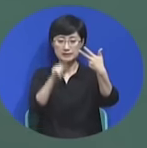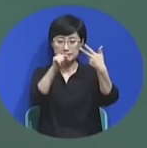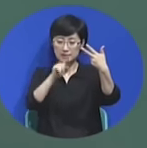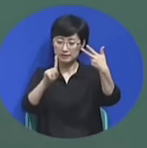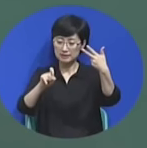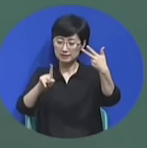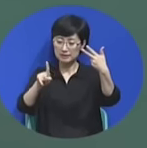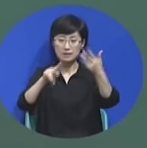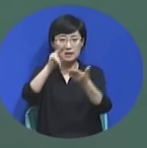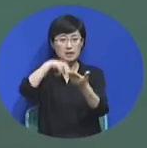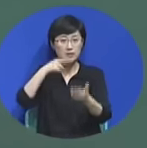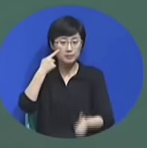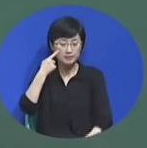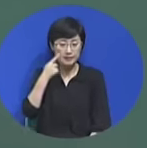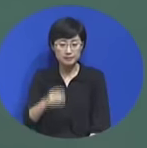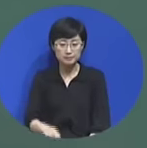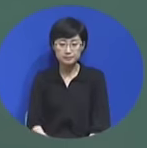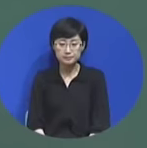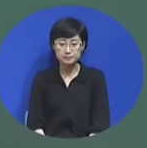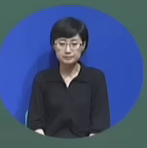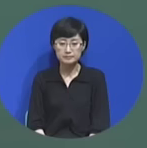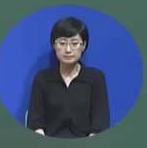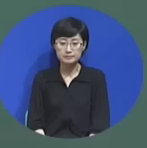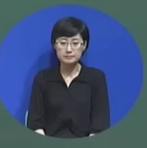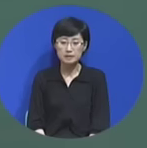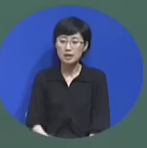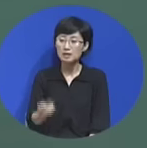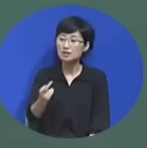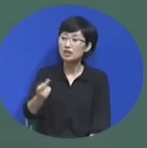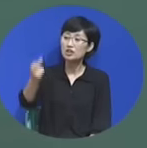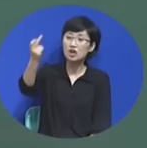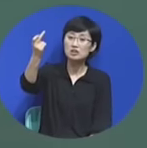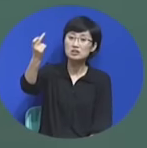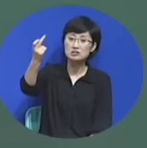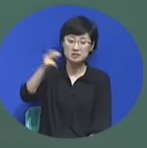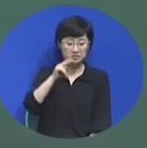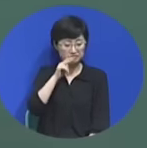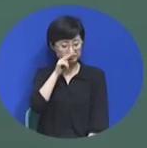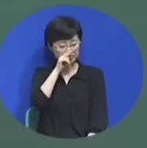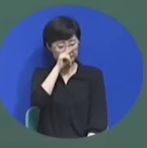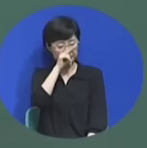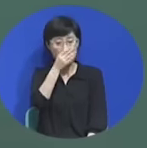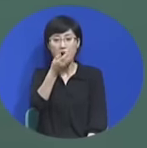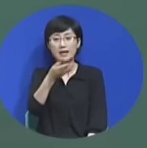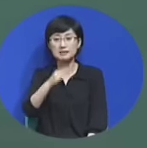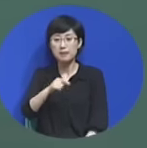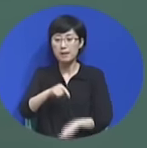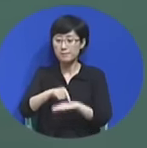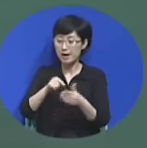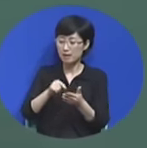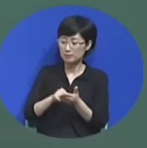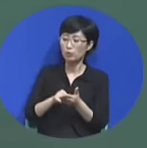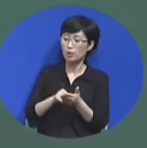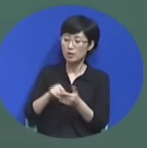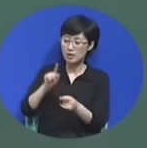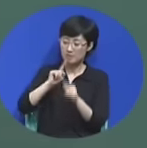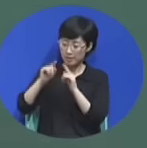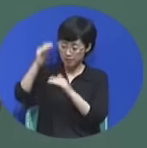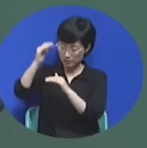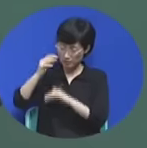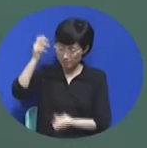한번 읽겠습니다. 시작. 37장 11절. 그의 형들은 시기하되 그의 아버지는 마음을 말을